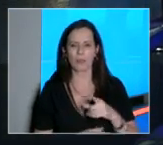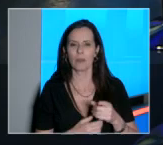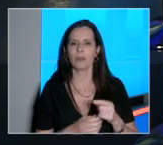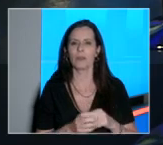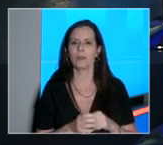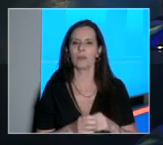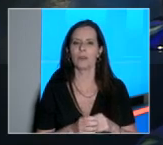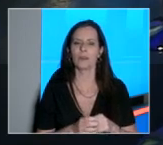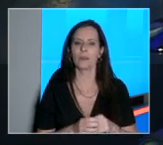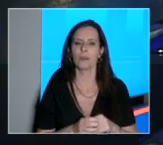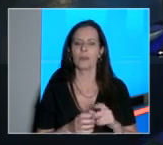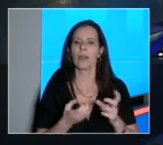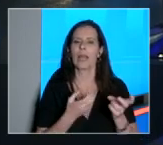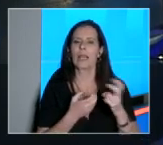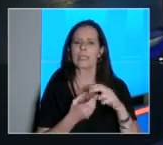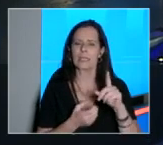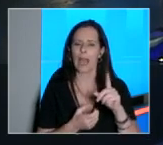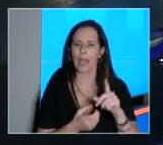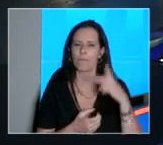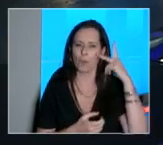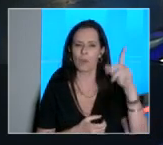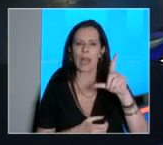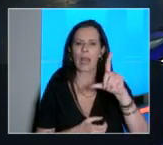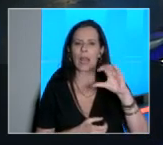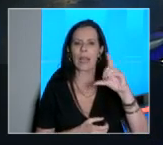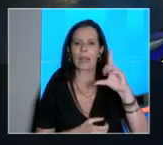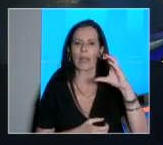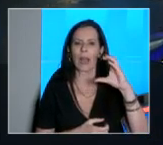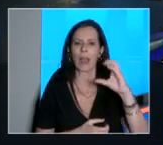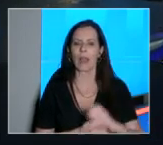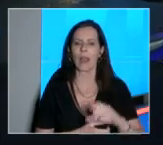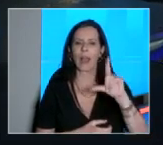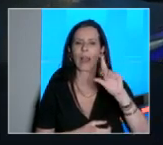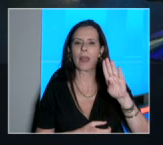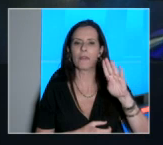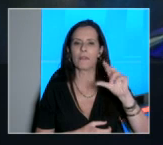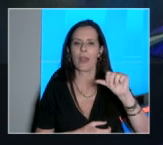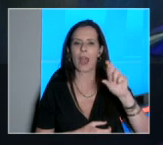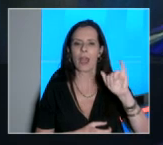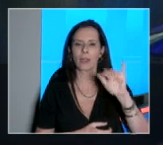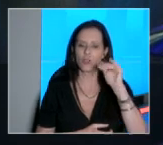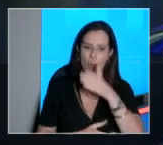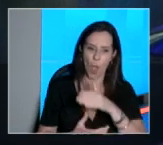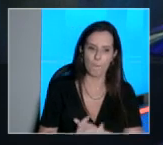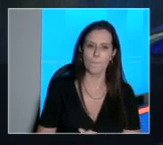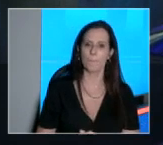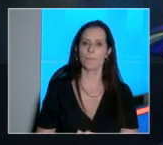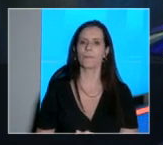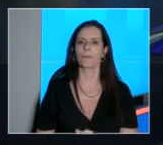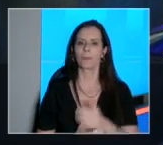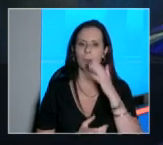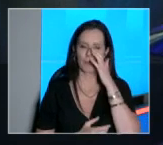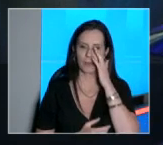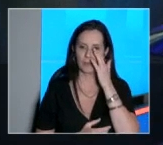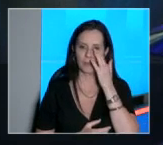פרופסור לילך לברי, ממש לטעימה קצרה. ערב טוב פרופסור לברי, מה שלומך? ערב טוב, שלומי טוב, מה שלומך? טוב,